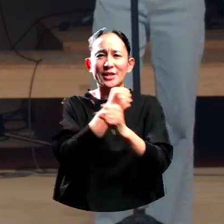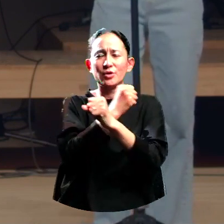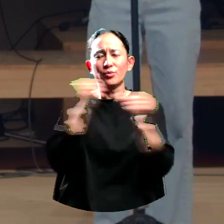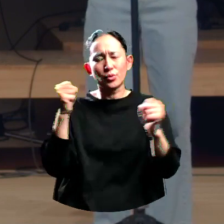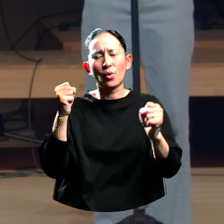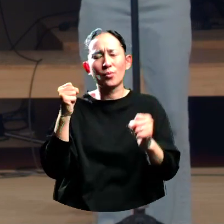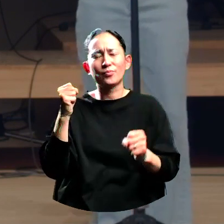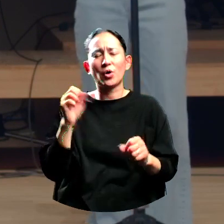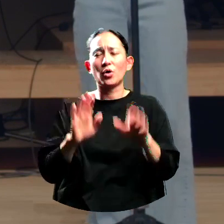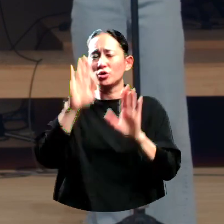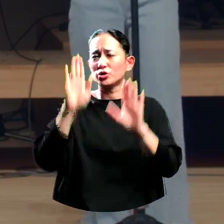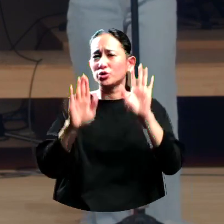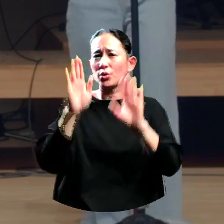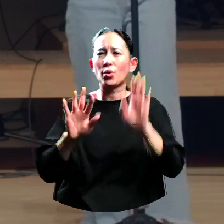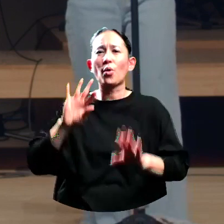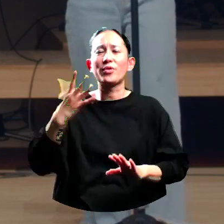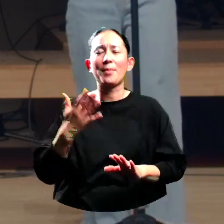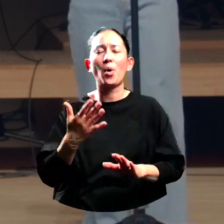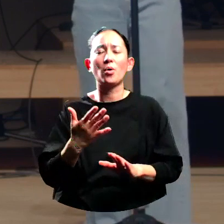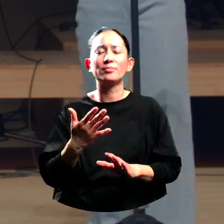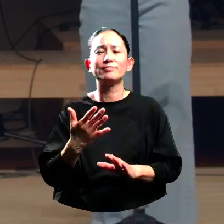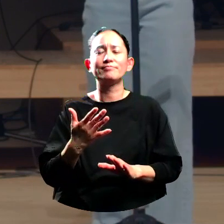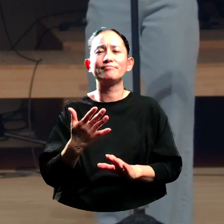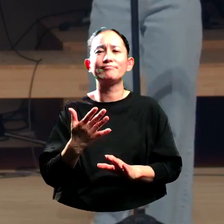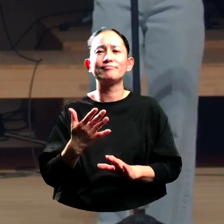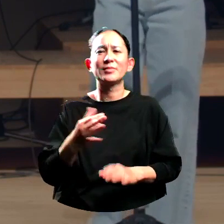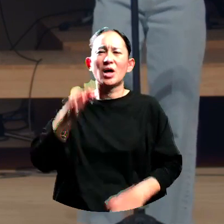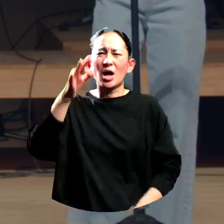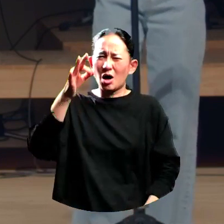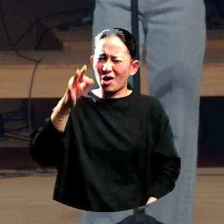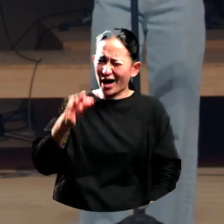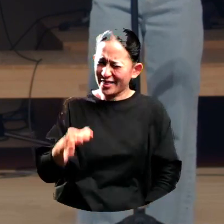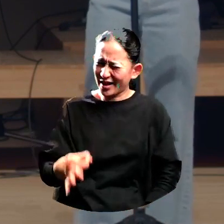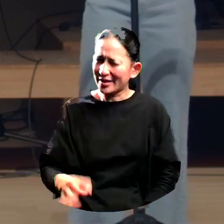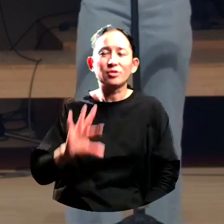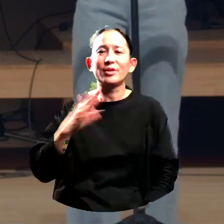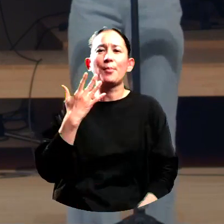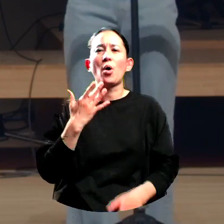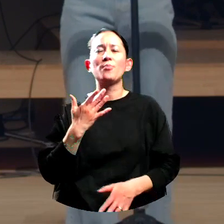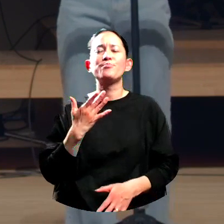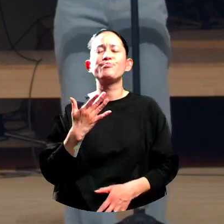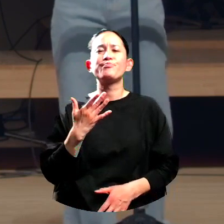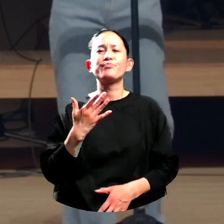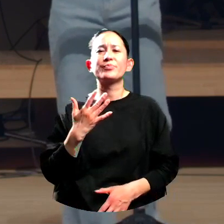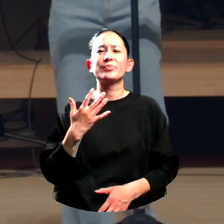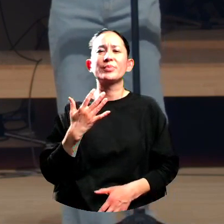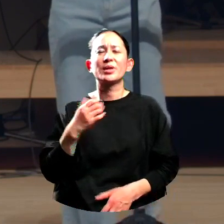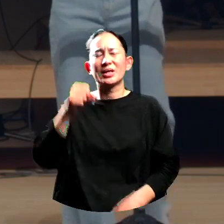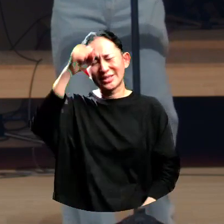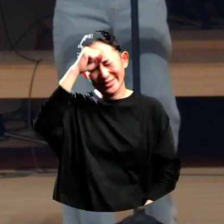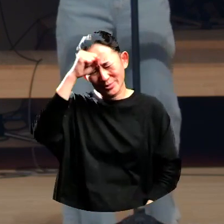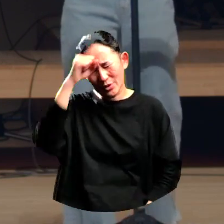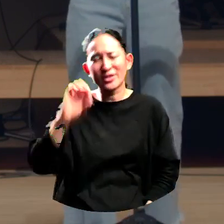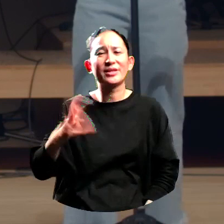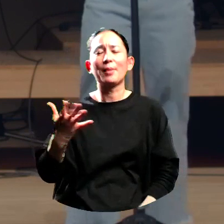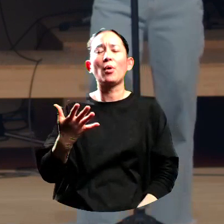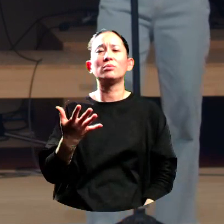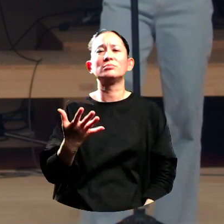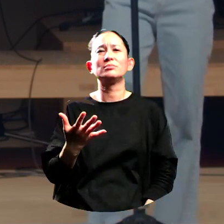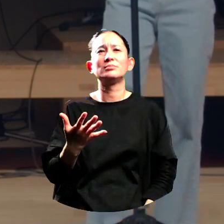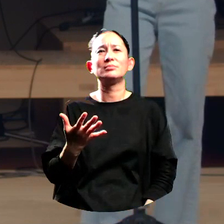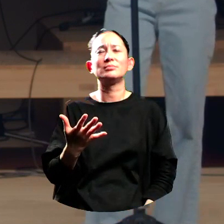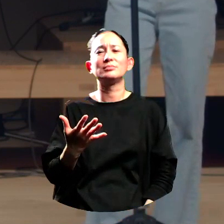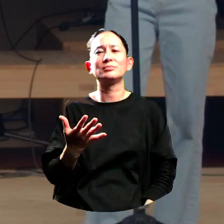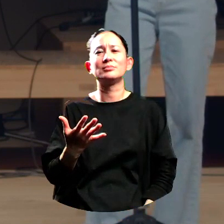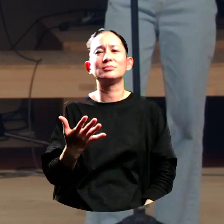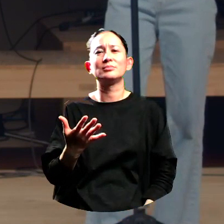No matter what the situation looks like, どんなに貧しくても、 even if you're poor, どんなに病んでいても、 even if you're sick, そして